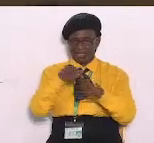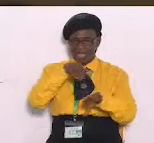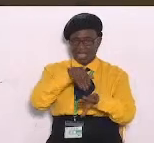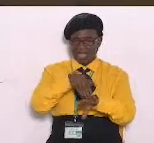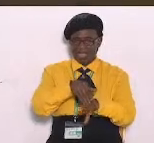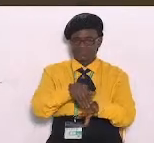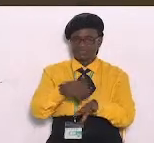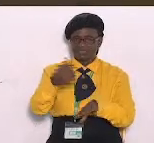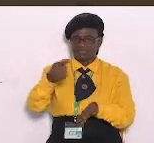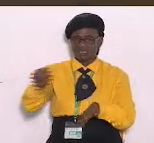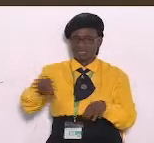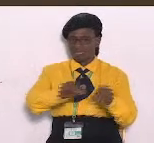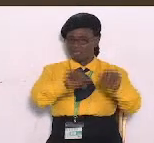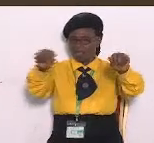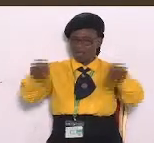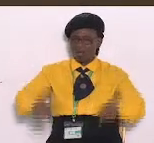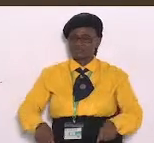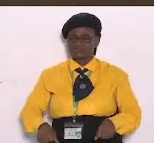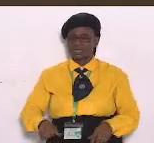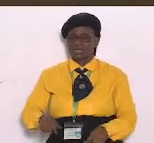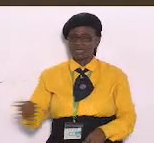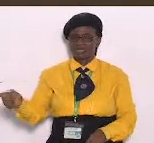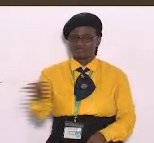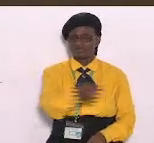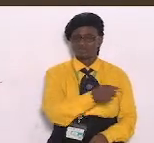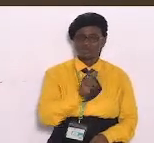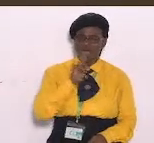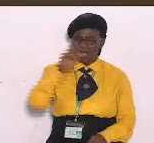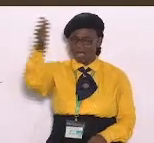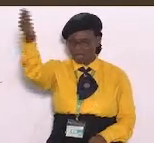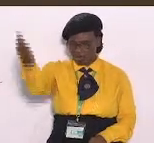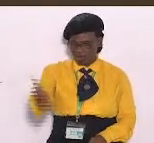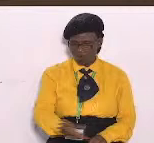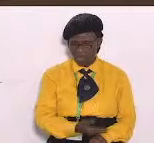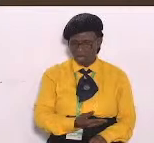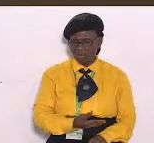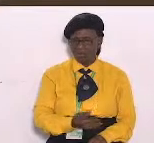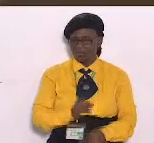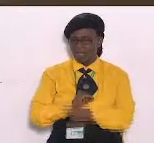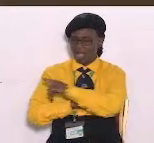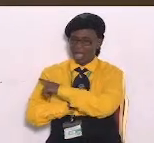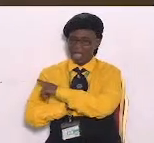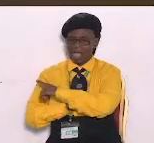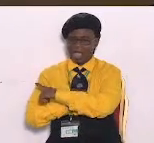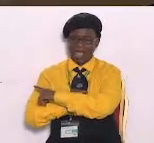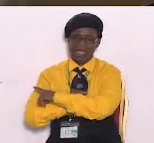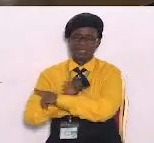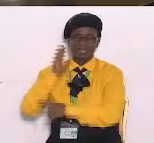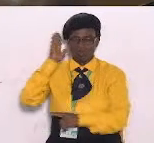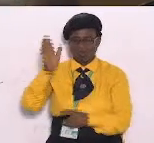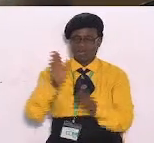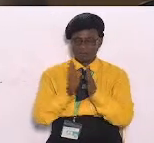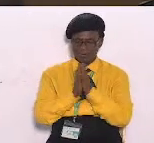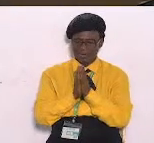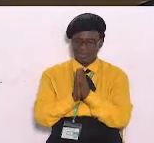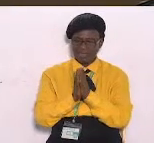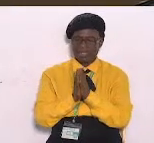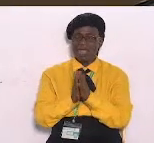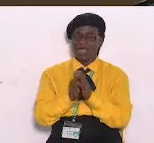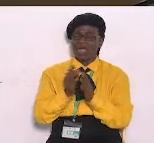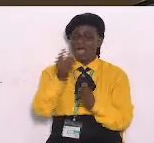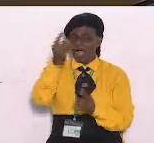l'hôtel vous êtes bienvenu je vais pr avec vous pour